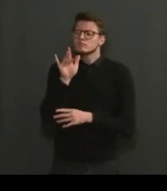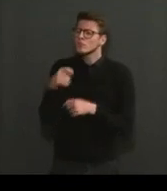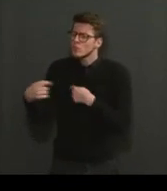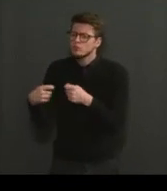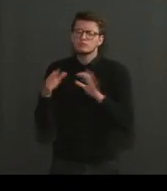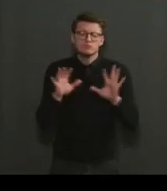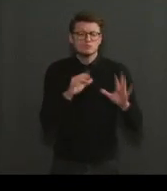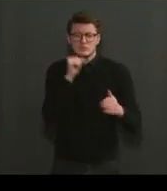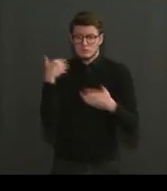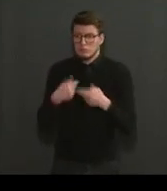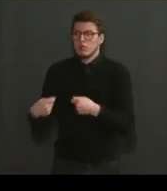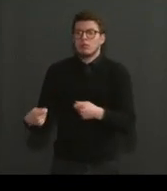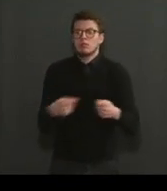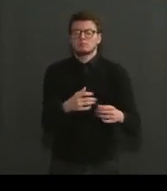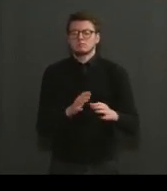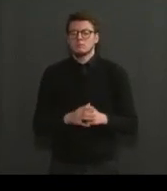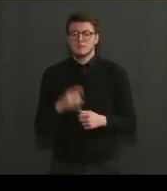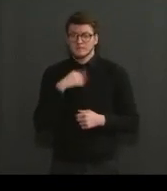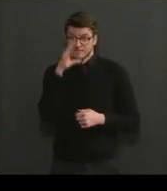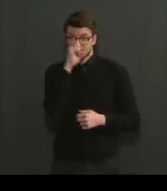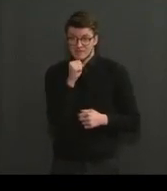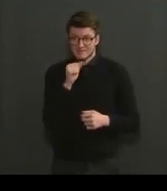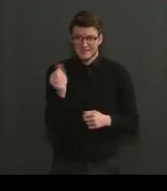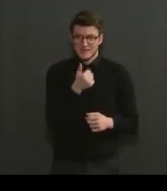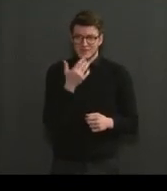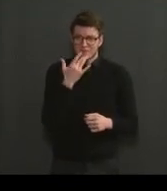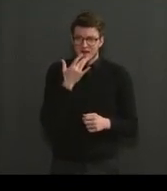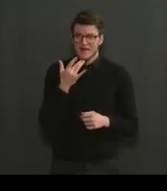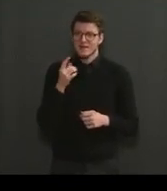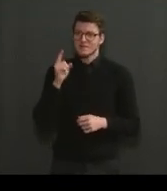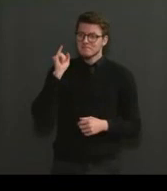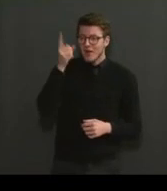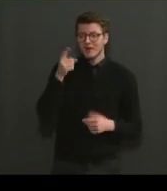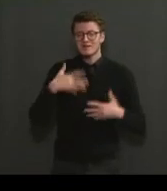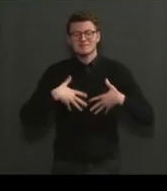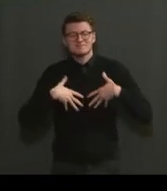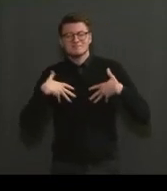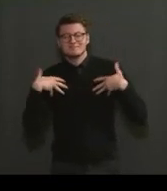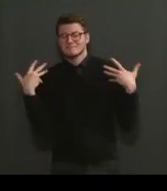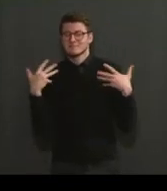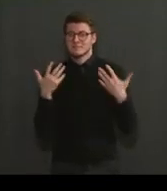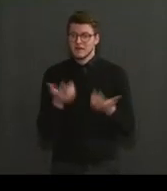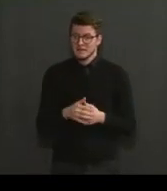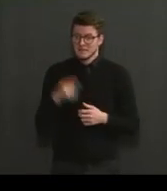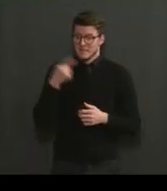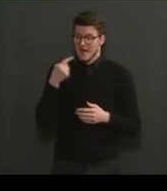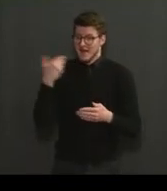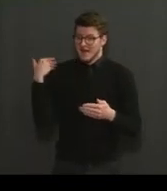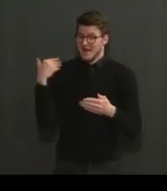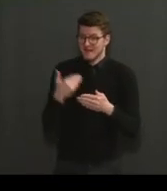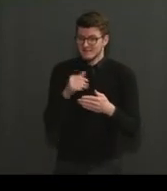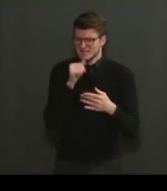We begrijpen dat iedereen nood heeft om naar buiten te gaan en iets wil beleven. De afgelopen maanden, weken waren immers niet de meest